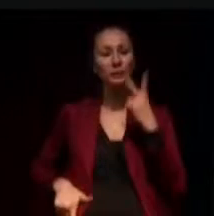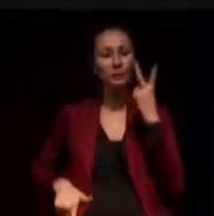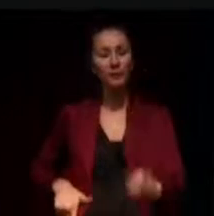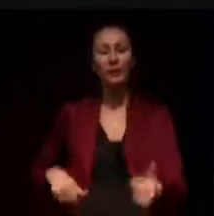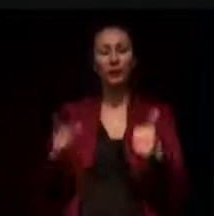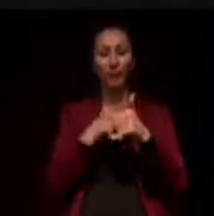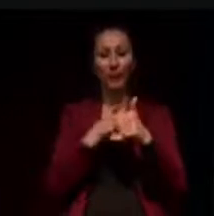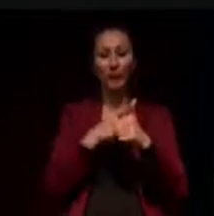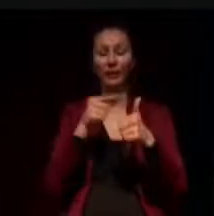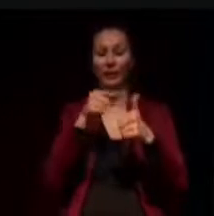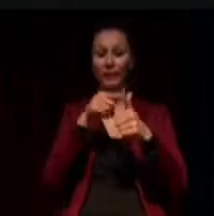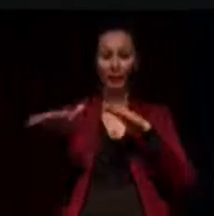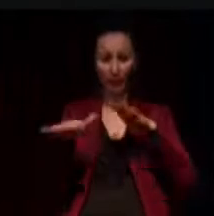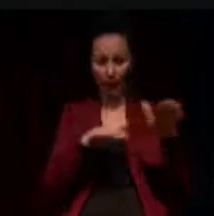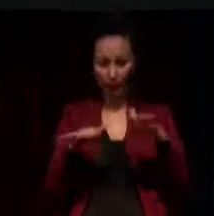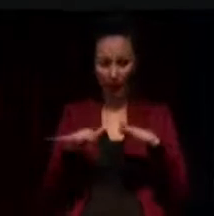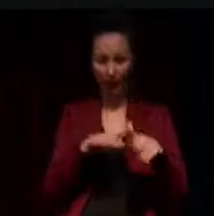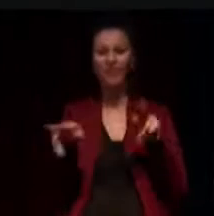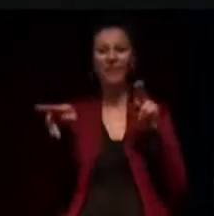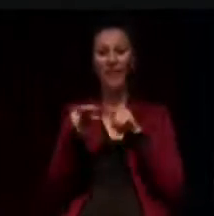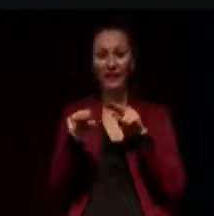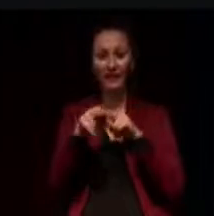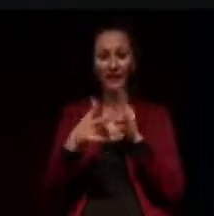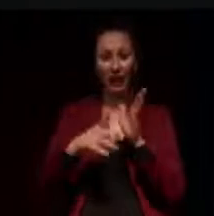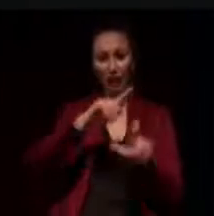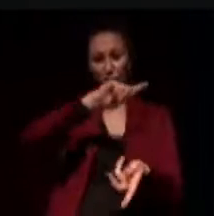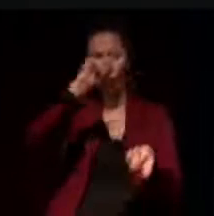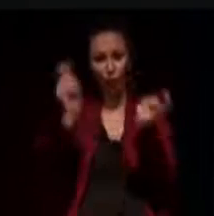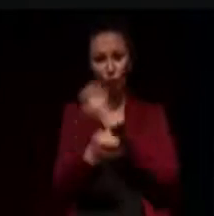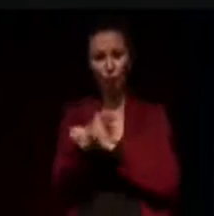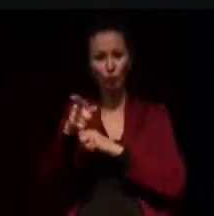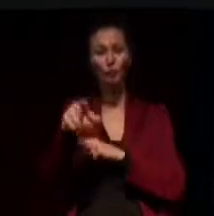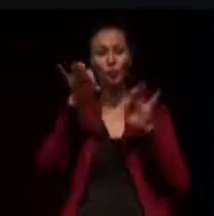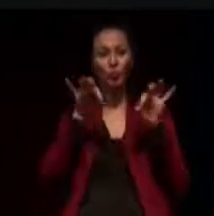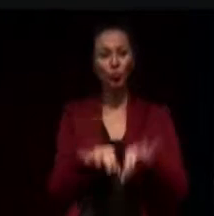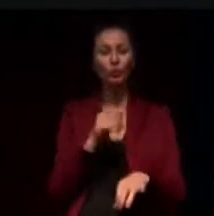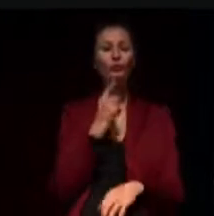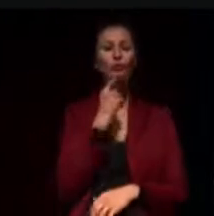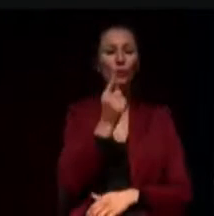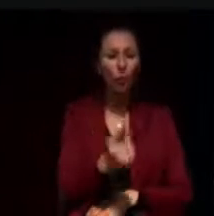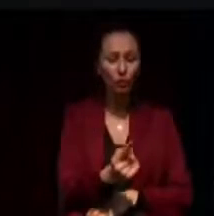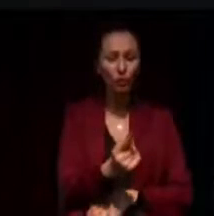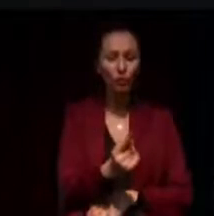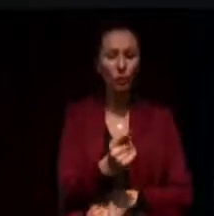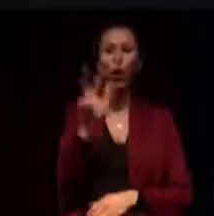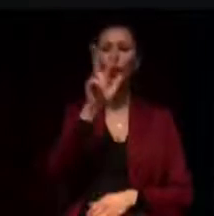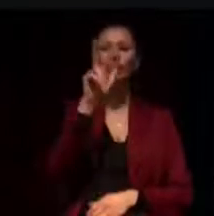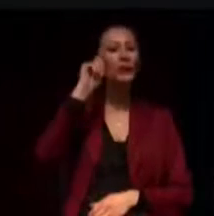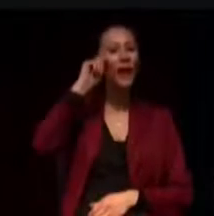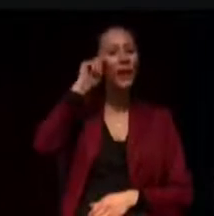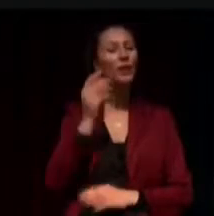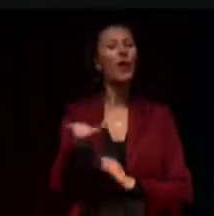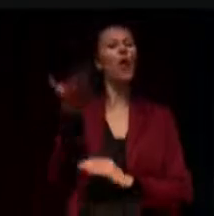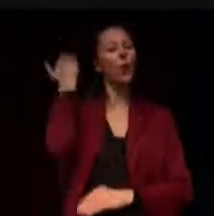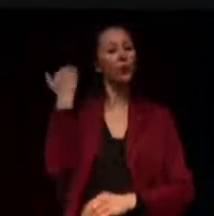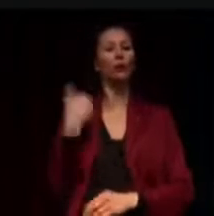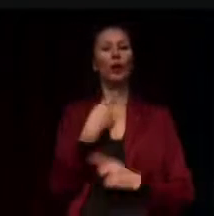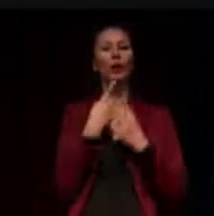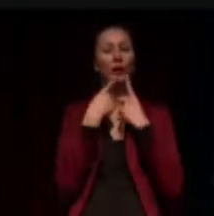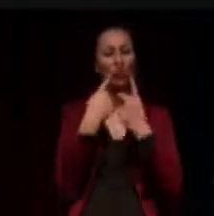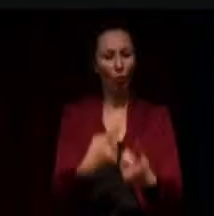birinci önceliği deprem ve birinci önceliği kentsel dönüşüm bugün diyoruz. 30 Ekim'den önce de diyorduk.